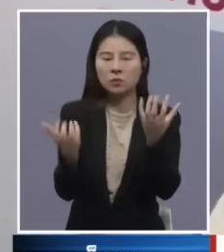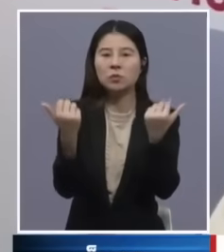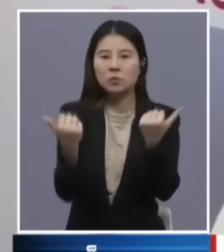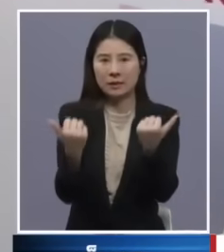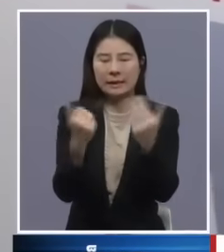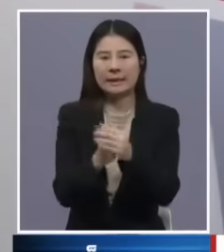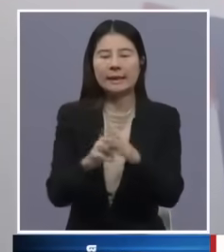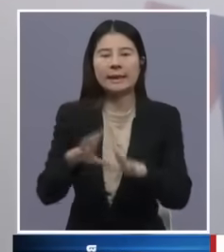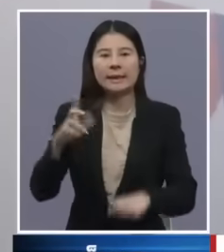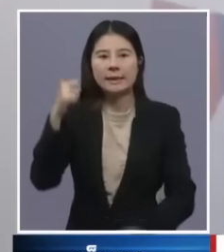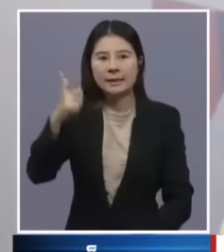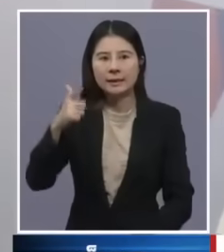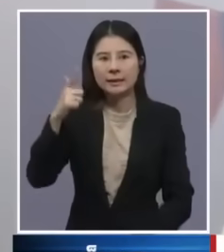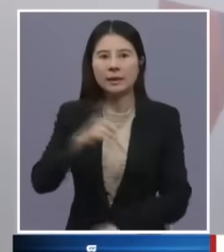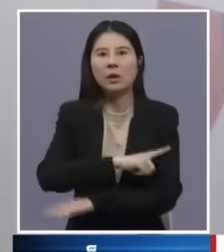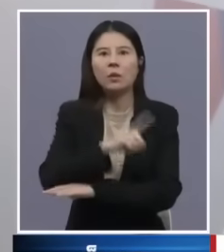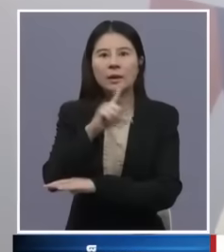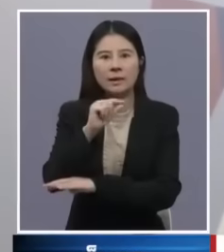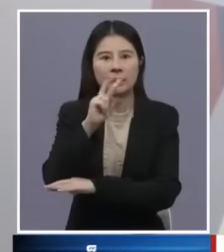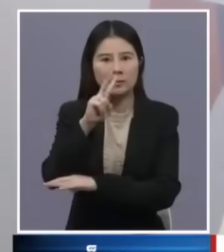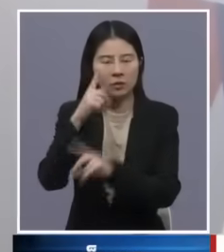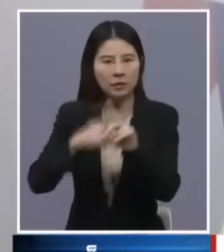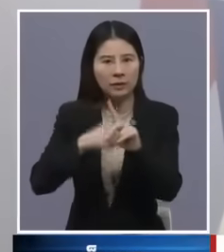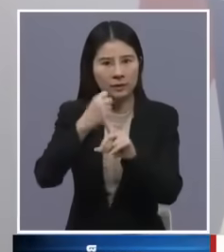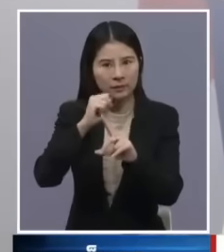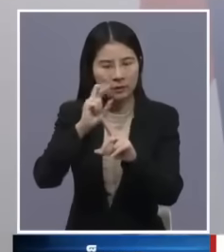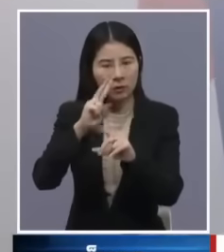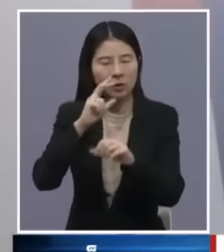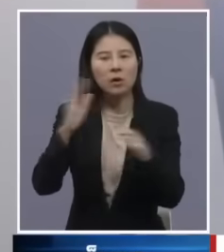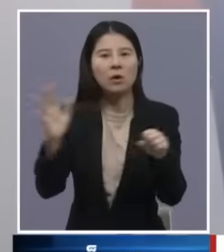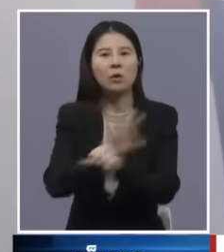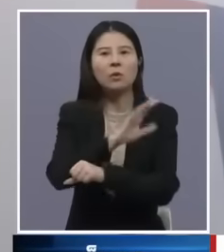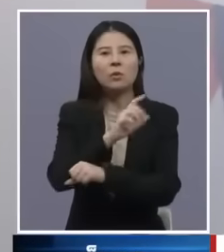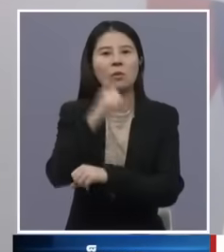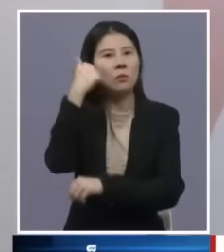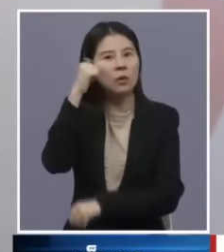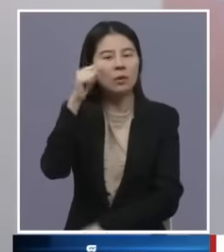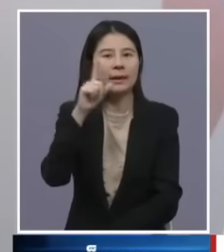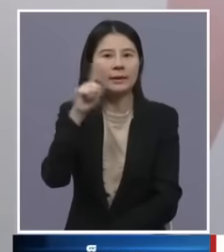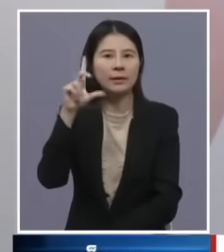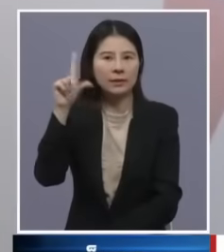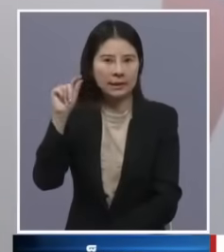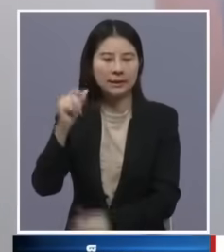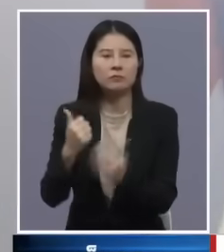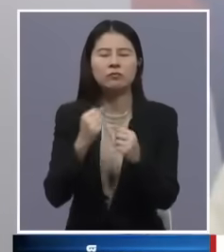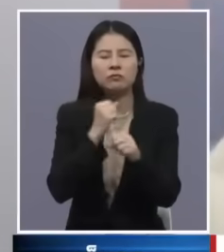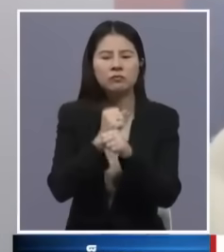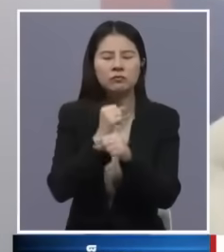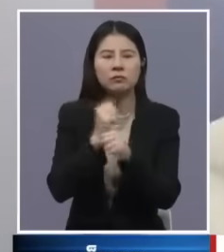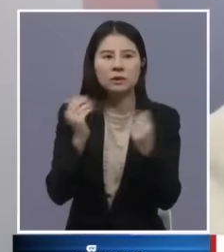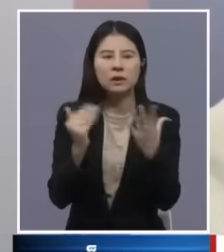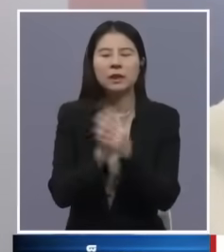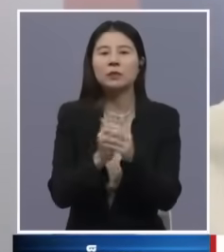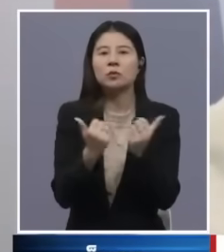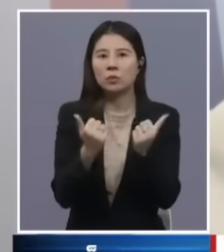ณเนี่ยเดี๋ยว22ธันวาจะครบ120วันแล้วนะจะเป็นยังไงต่อไปคุณทวีบอกเบื้องต้นในกรณีของคุณทักษิณยังไม่มีระเบียบ